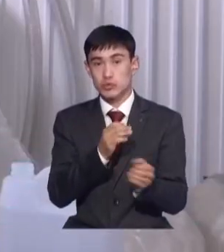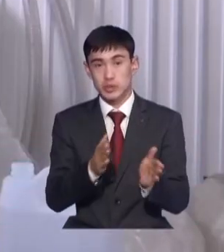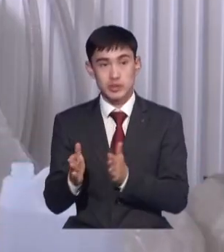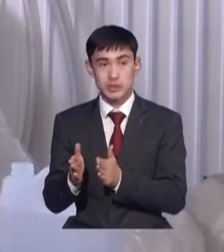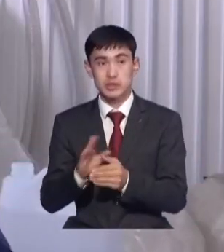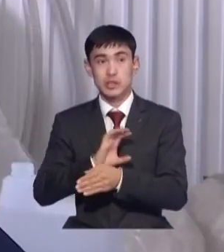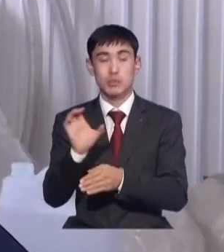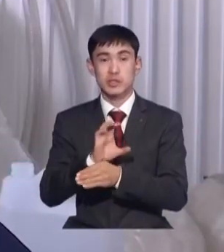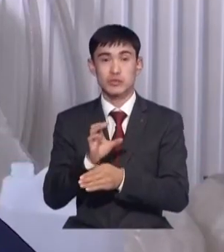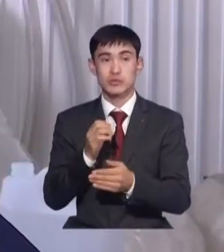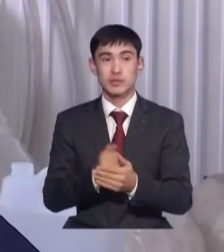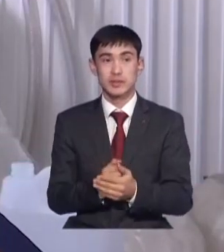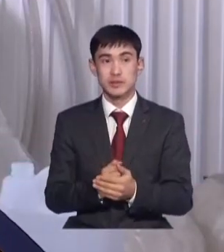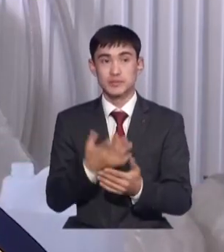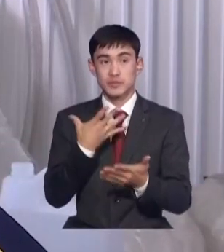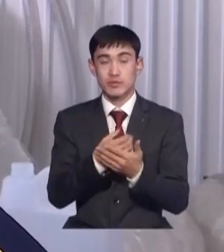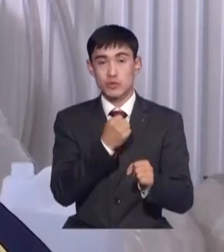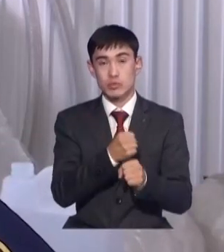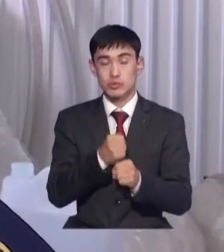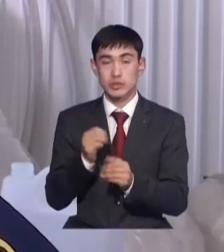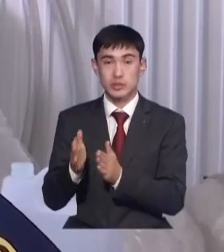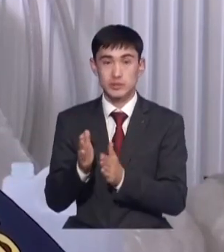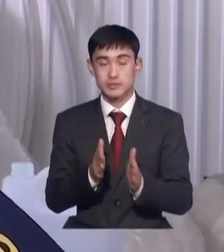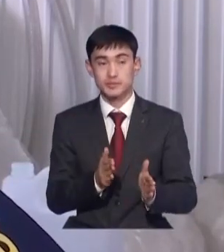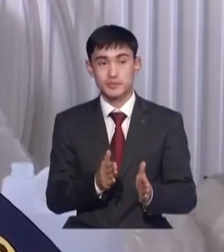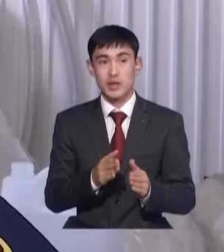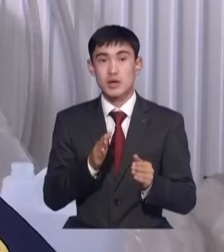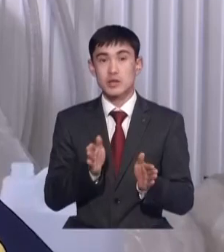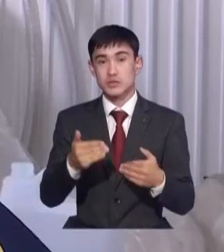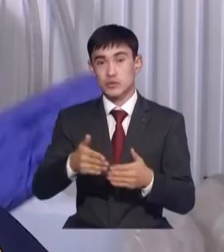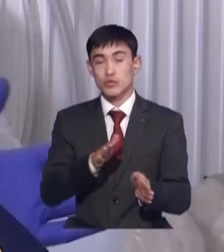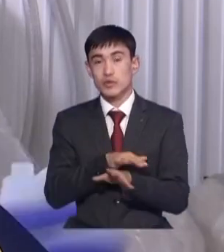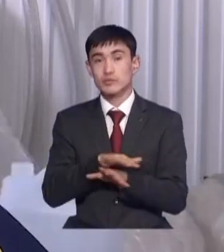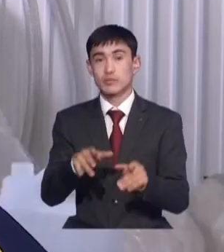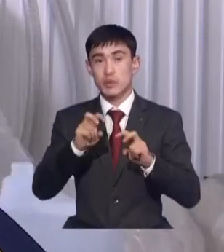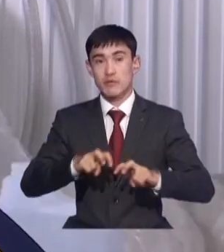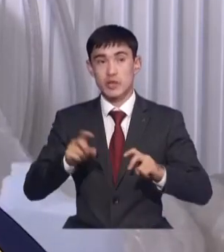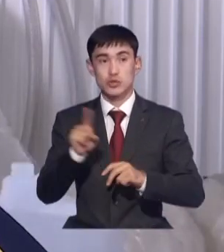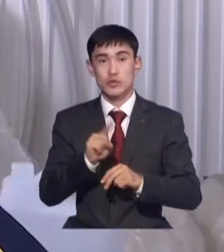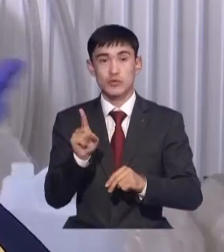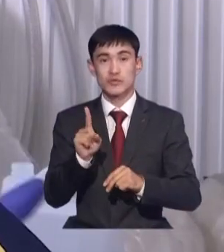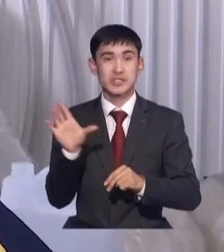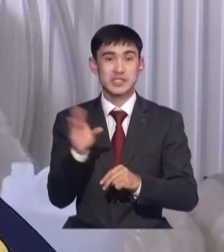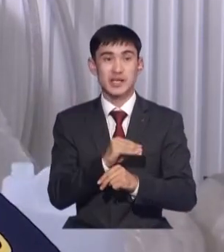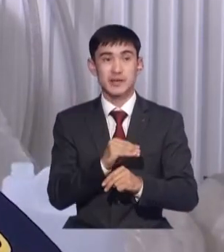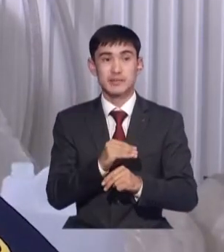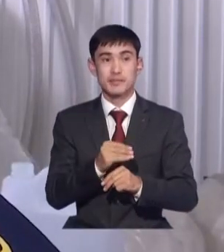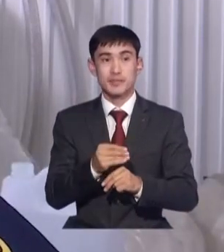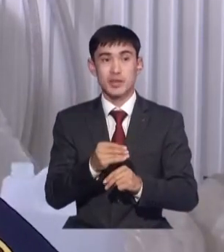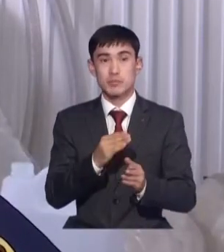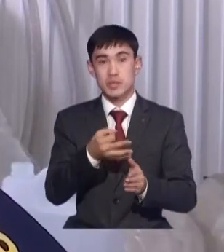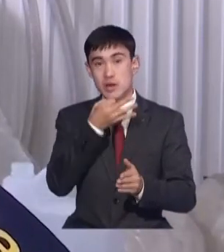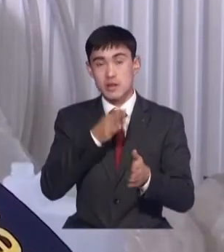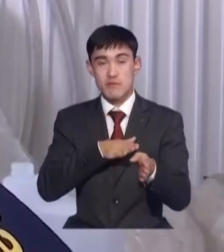здесь на производстве свою работу делали по фасовке, проверять, чтобы все задание, чтобы все